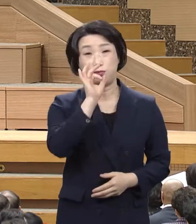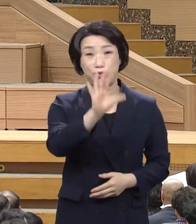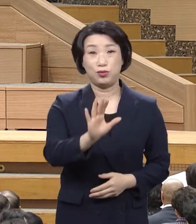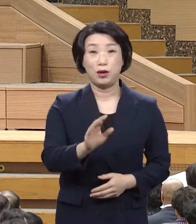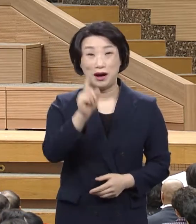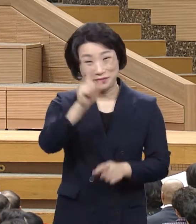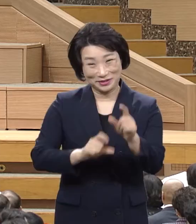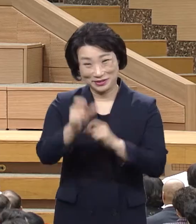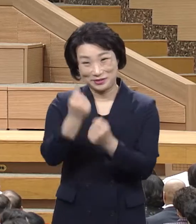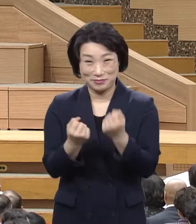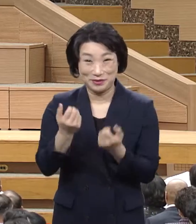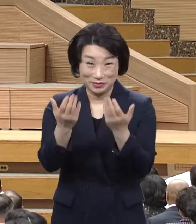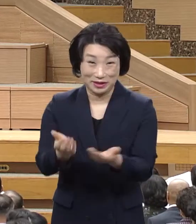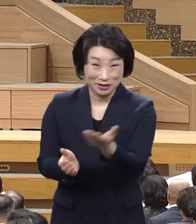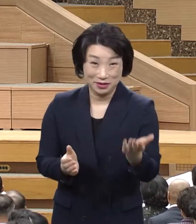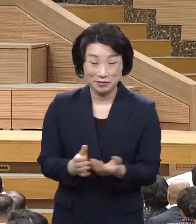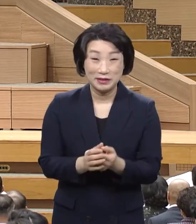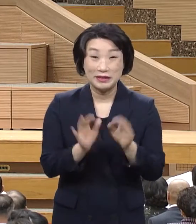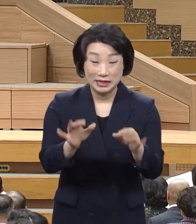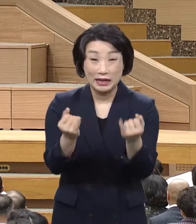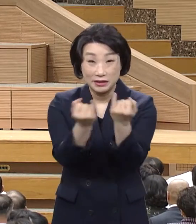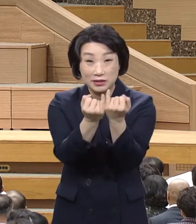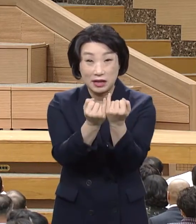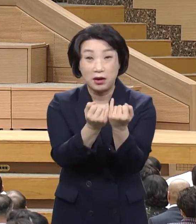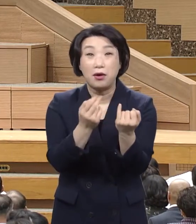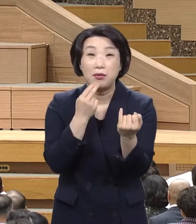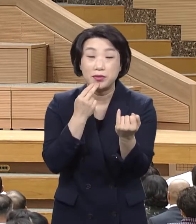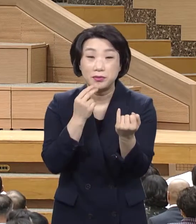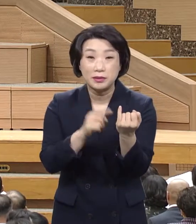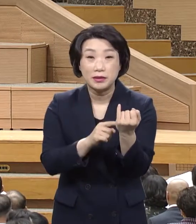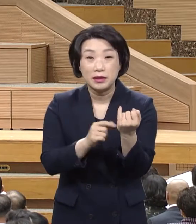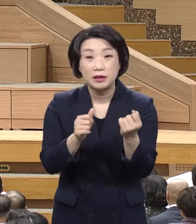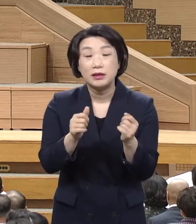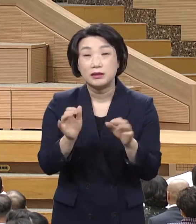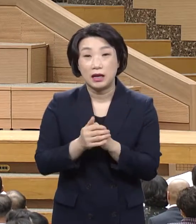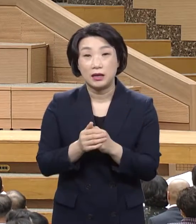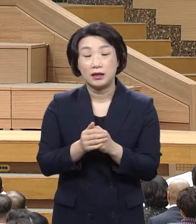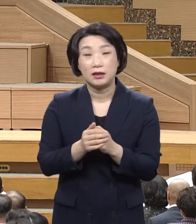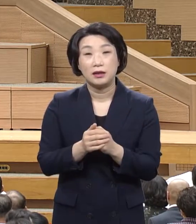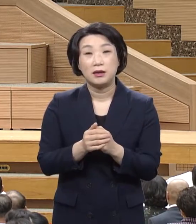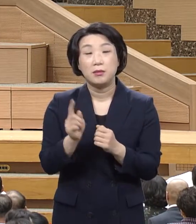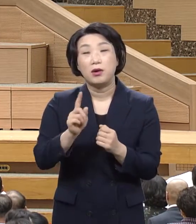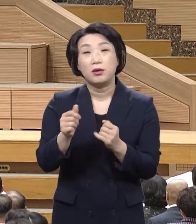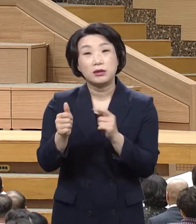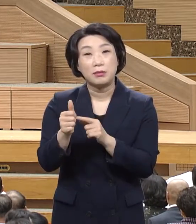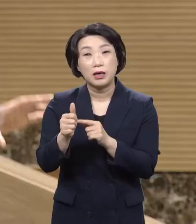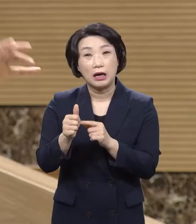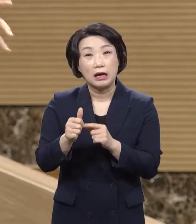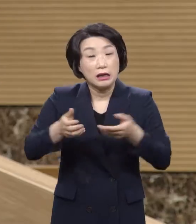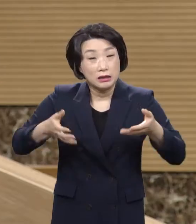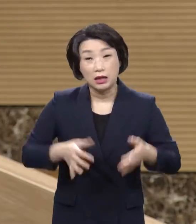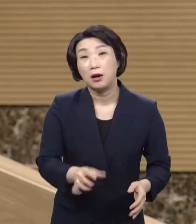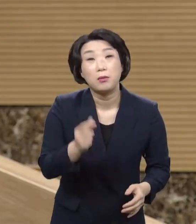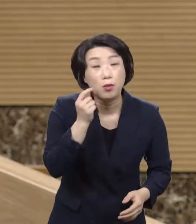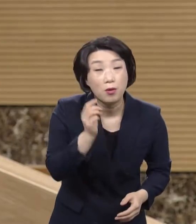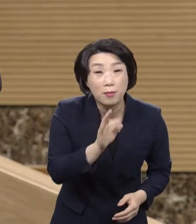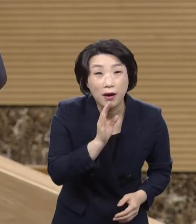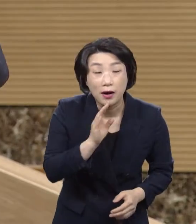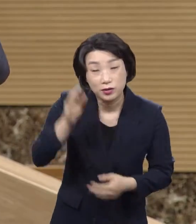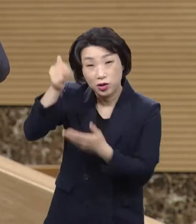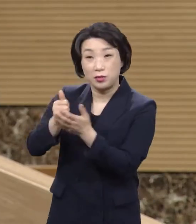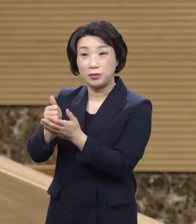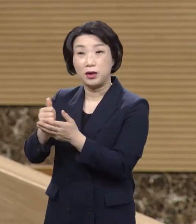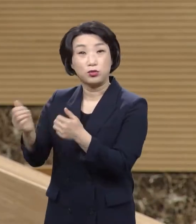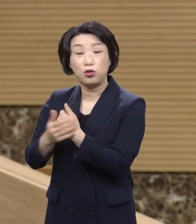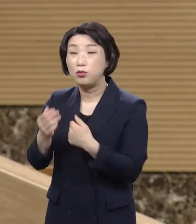다시 말하자. 응? 여자가 아니고는 이 남자가 여자 자식을 생산할 수 없듯이 성령이